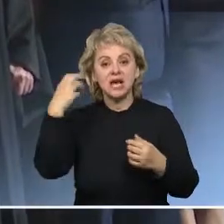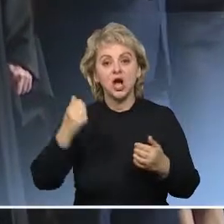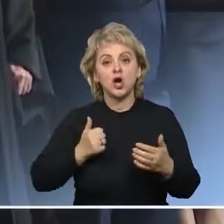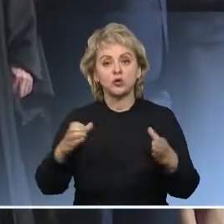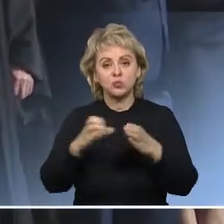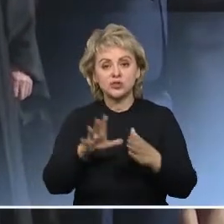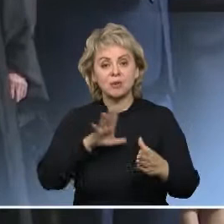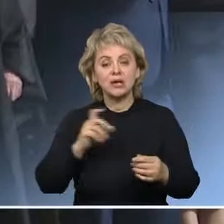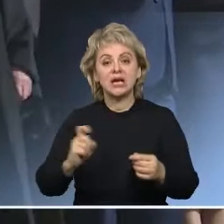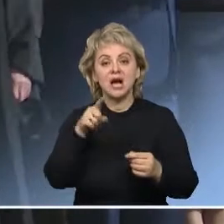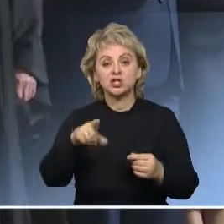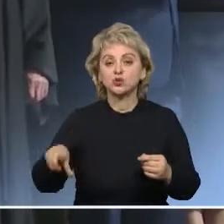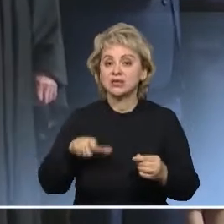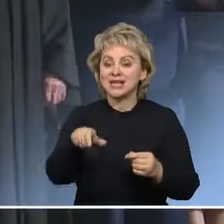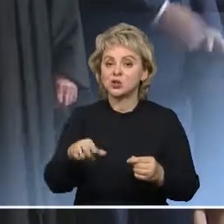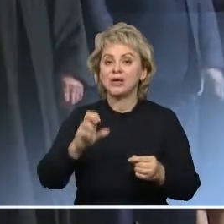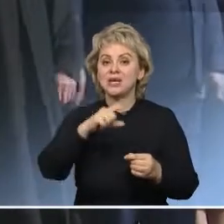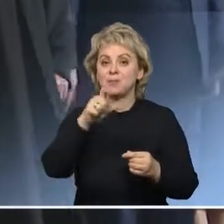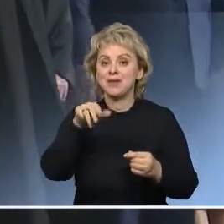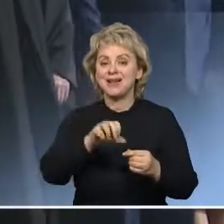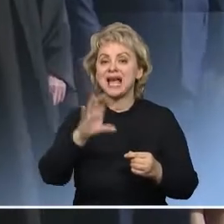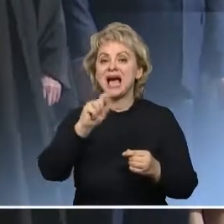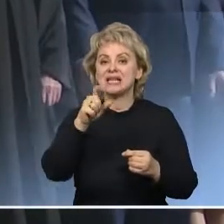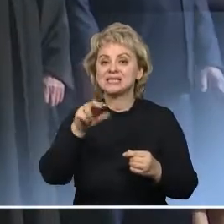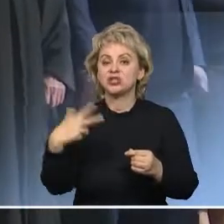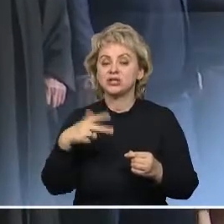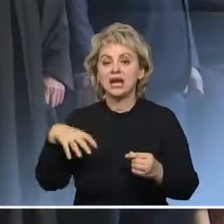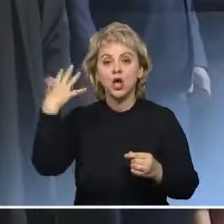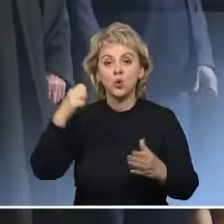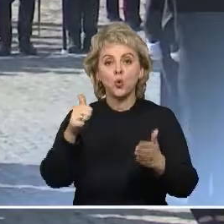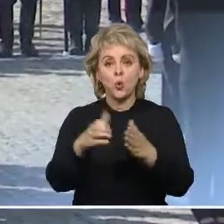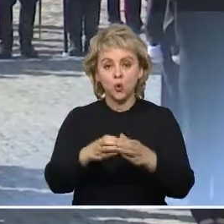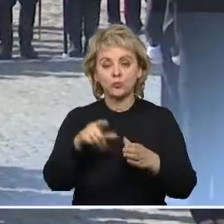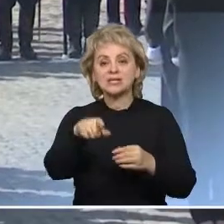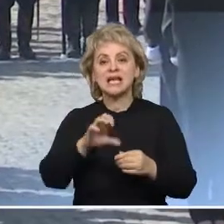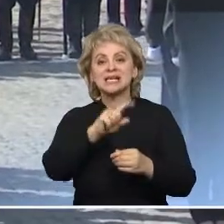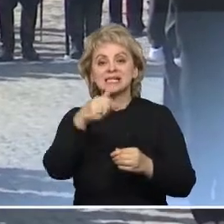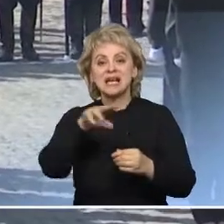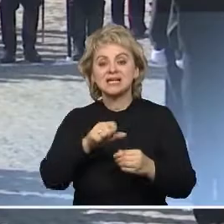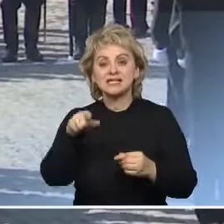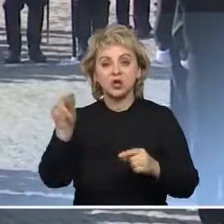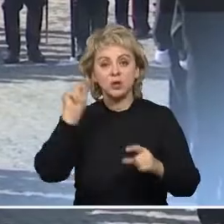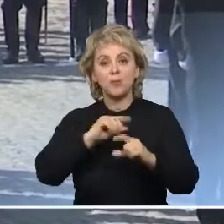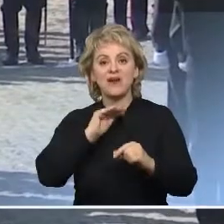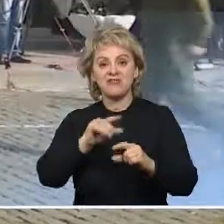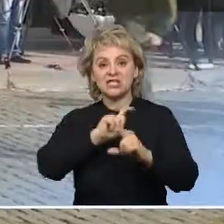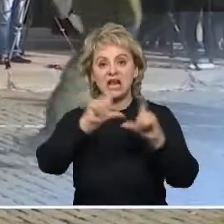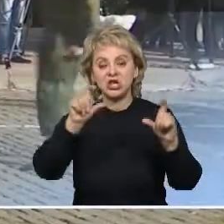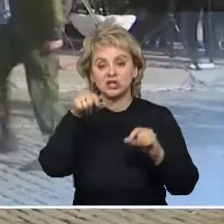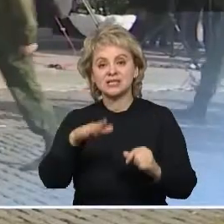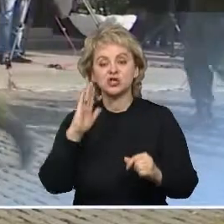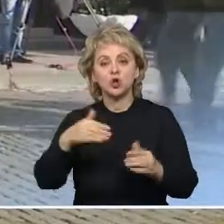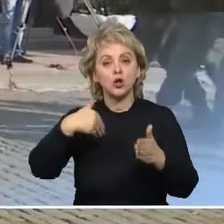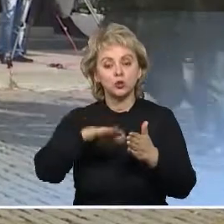корпусов стали хозяева. Донской императора Александра III казачий кадетский корпус, а Сальский казачий кадетский профессиональный лицей